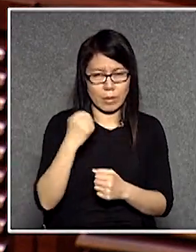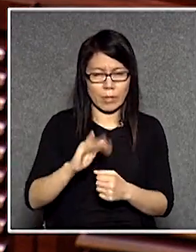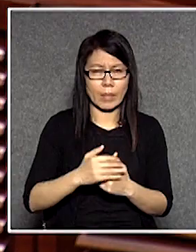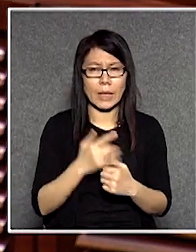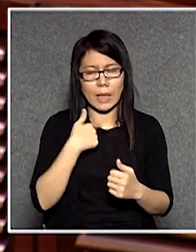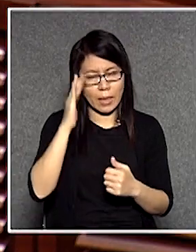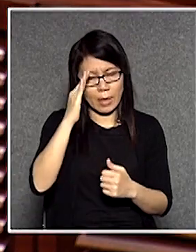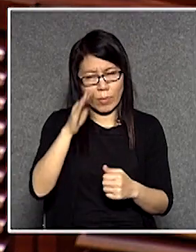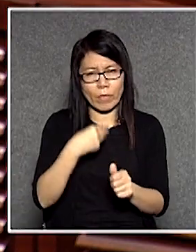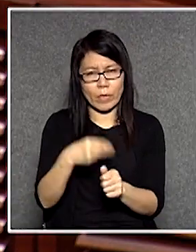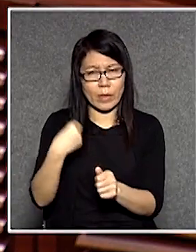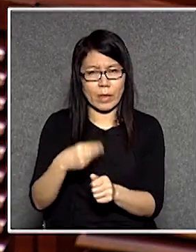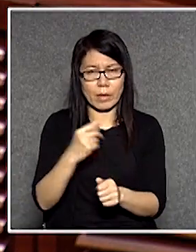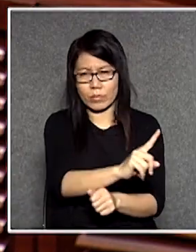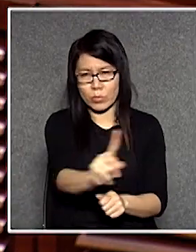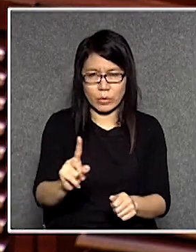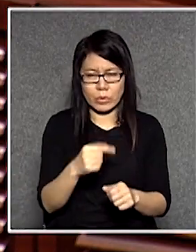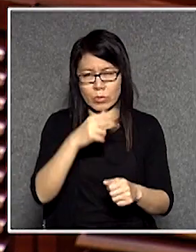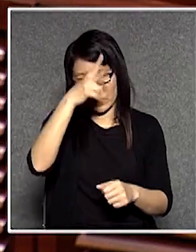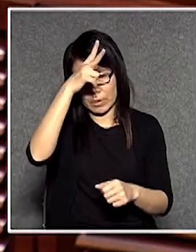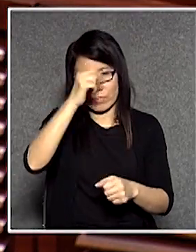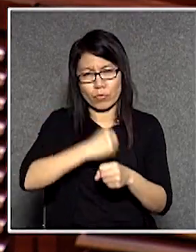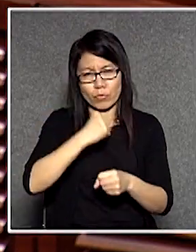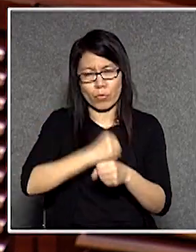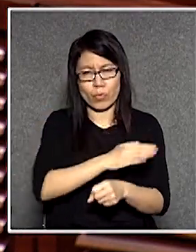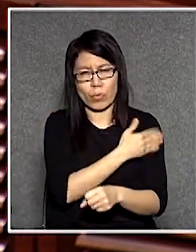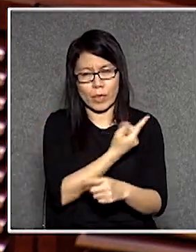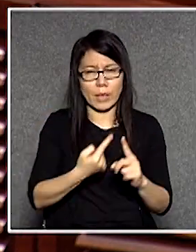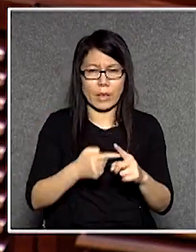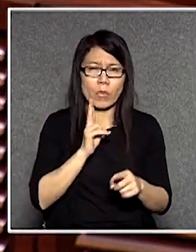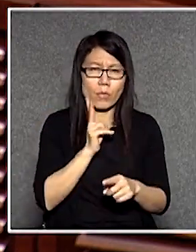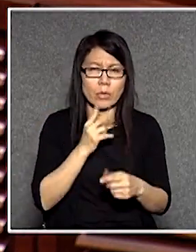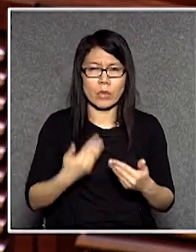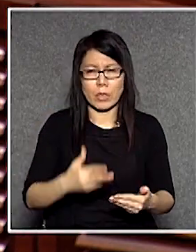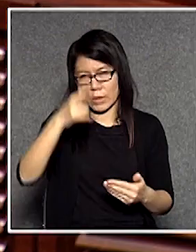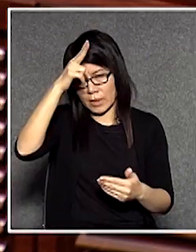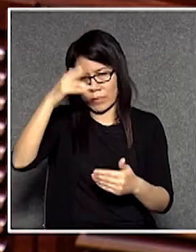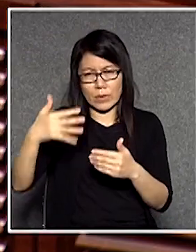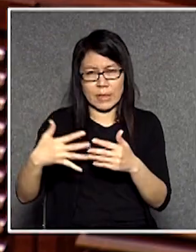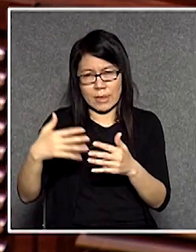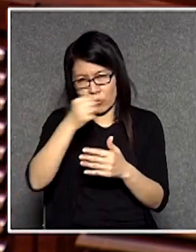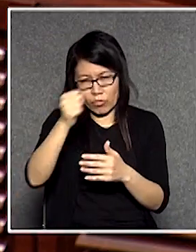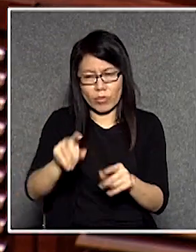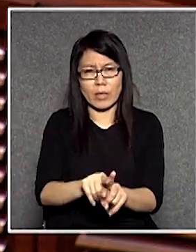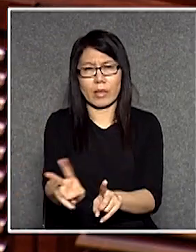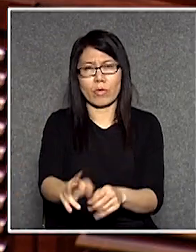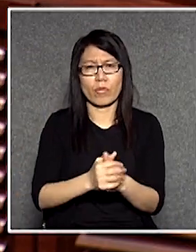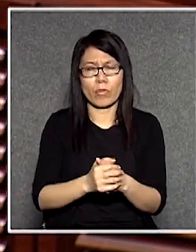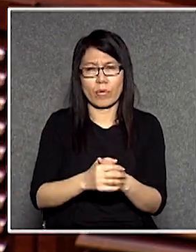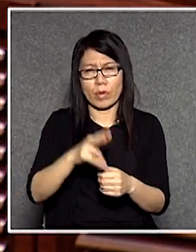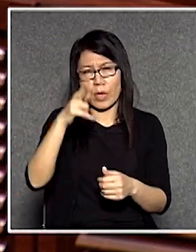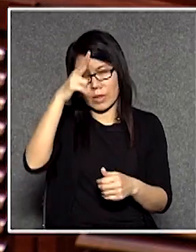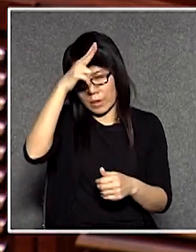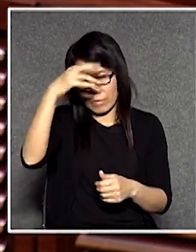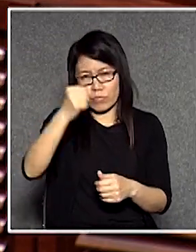求训练到每一个公务员都能够做到好像我们政务司司长那样，官道无